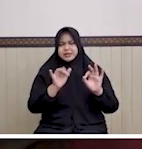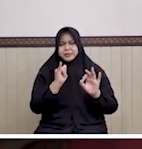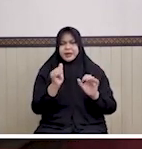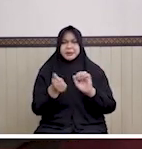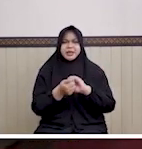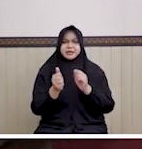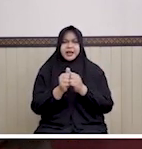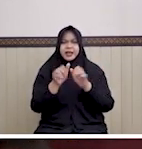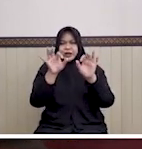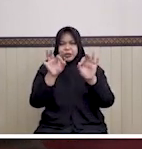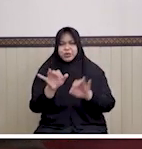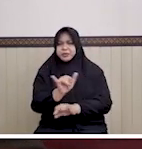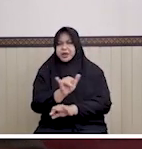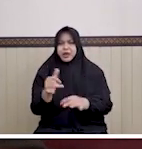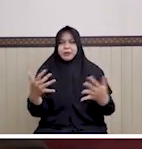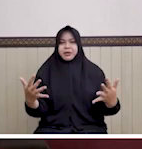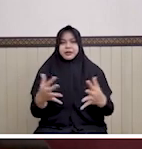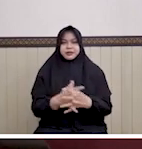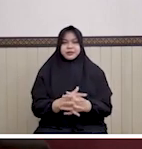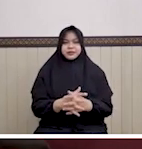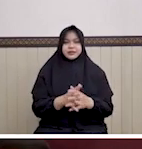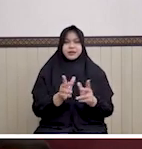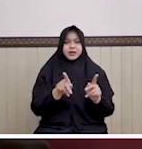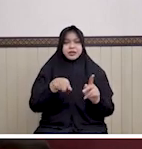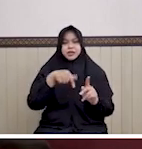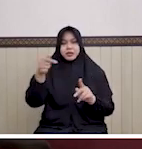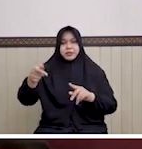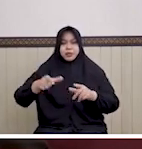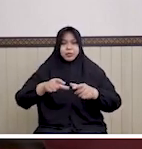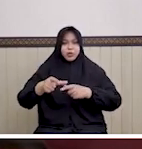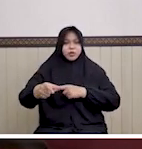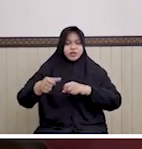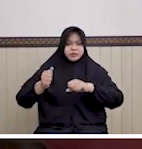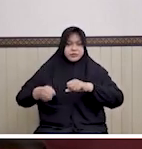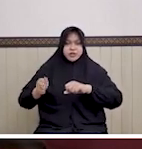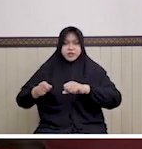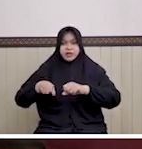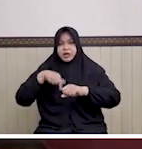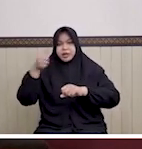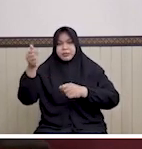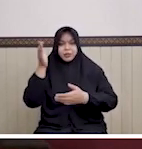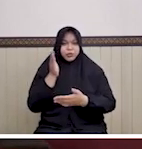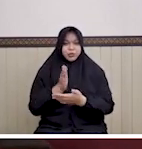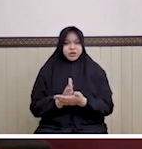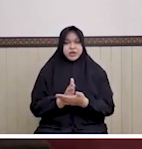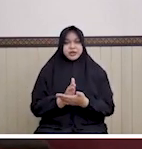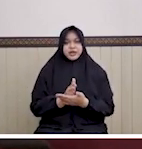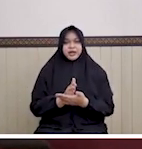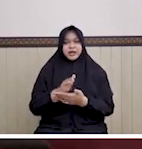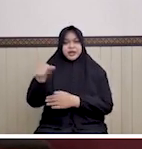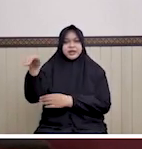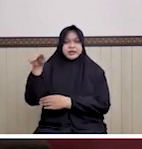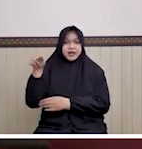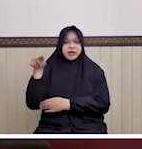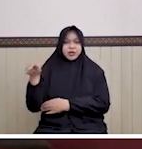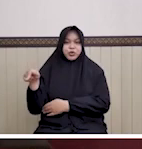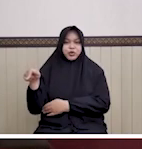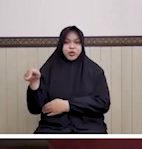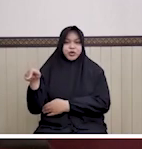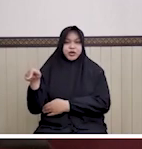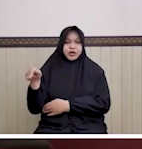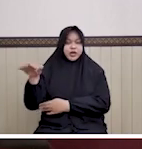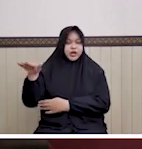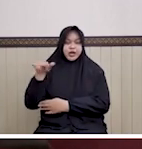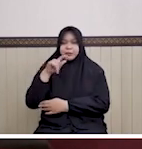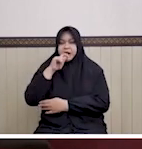perkaranya secara utuh itu seperti apa karena sampai proses persidangan bahkan sampai putusan tersangkanya dan terdakwanya